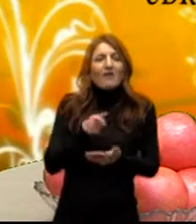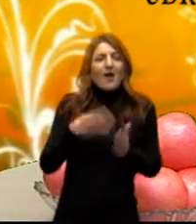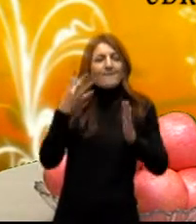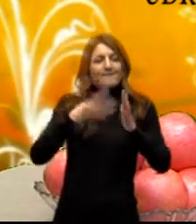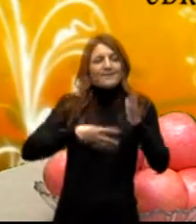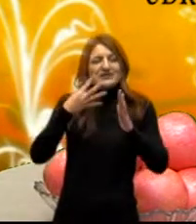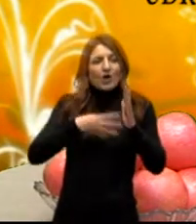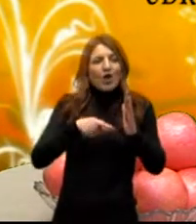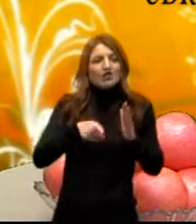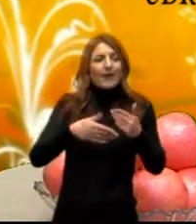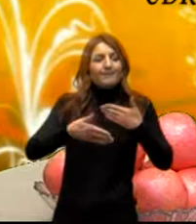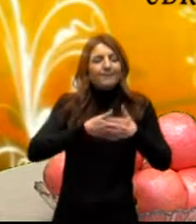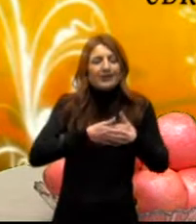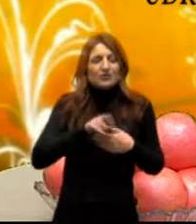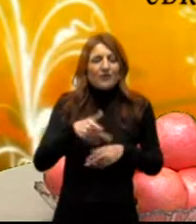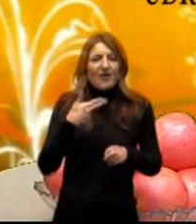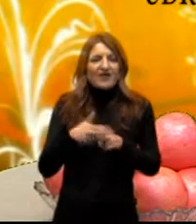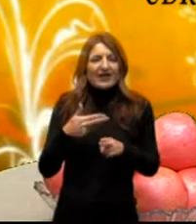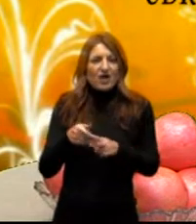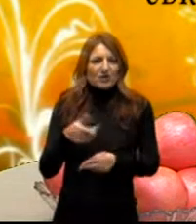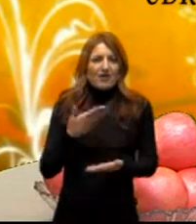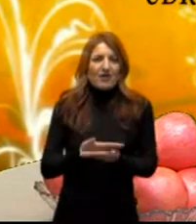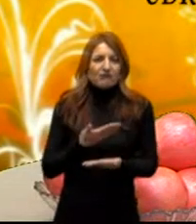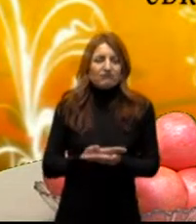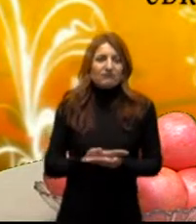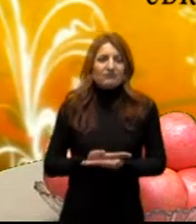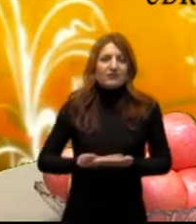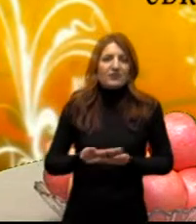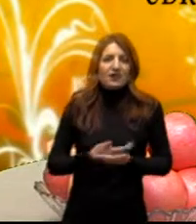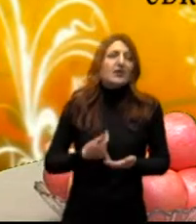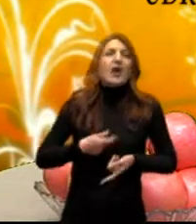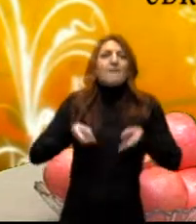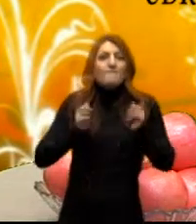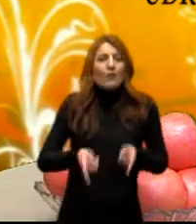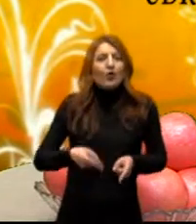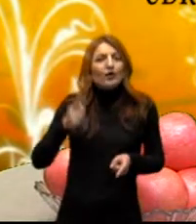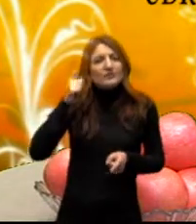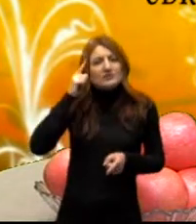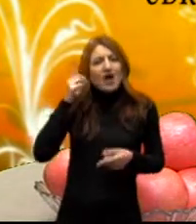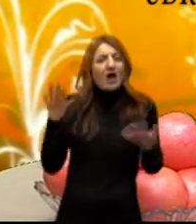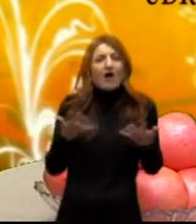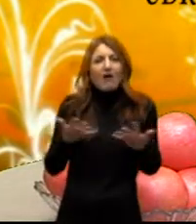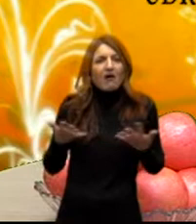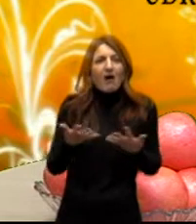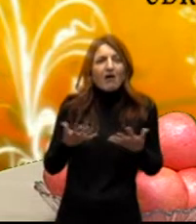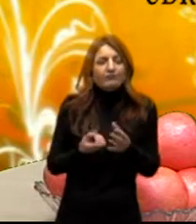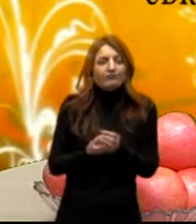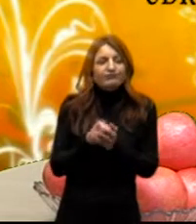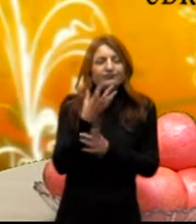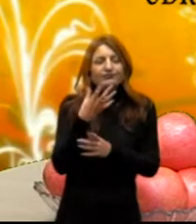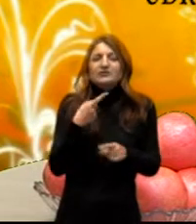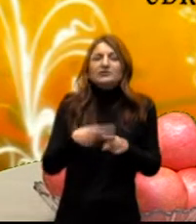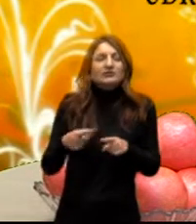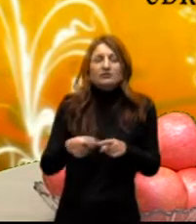pristupu rješavanju te bazno. Znači, morali bi najprije znati kako ona nastaje i zbog